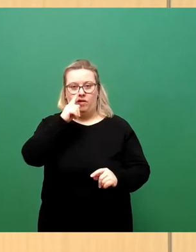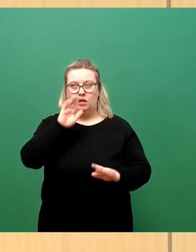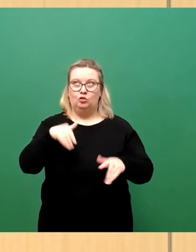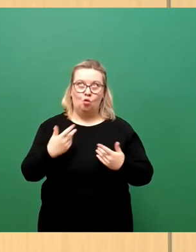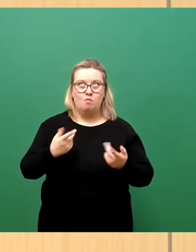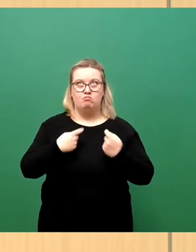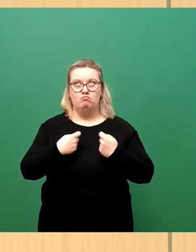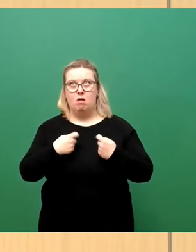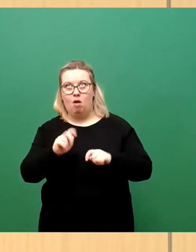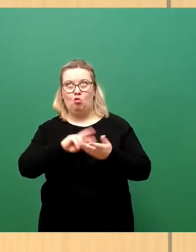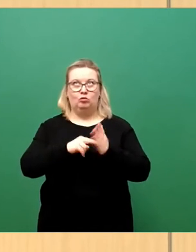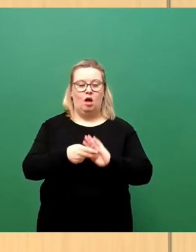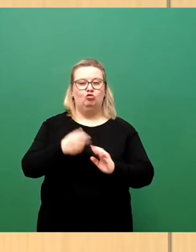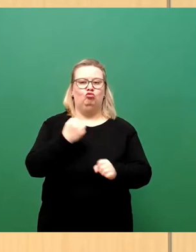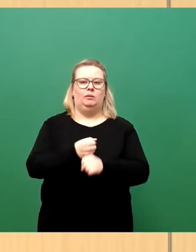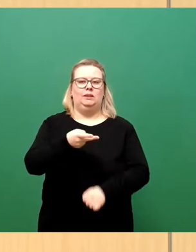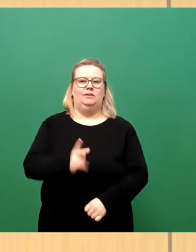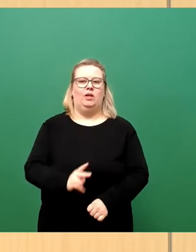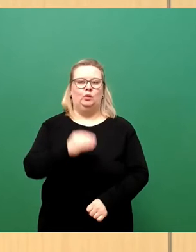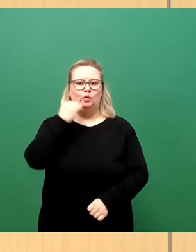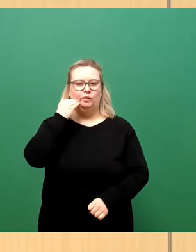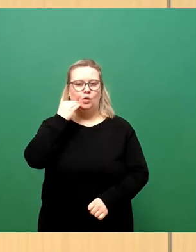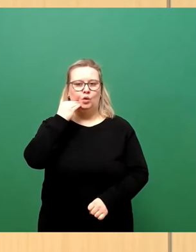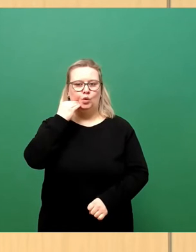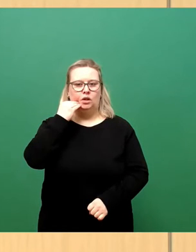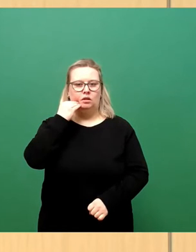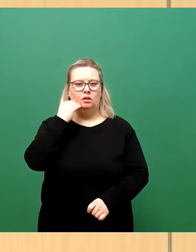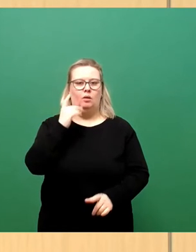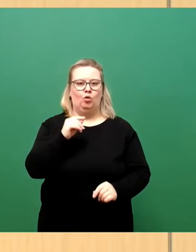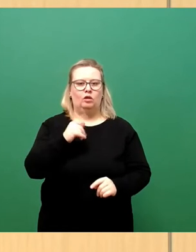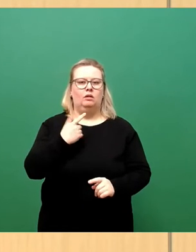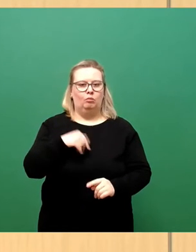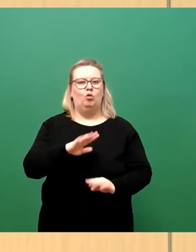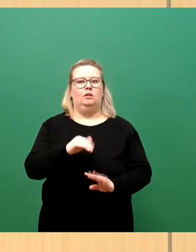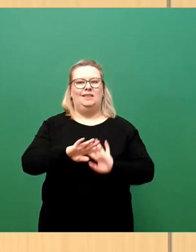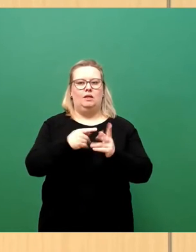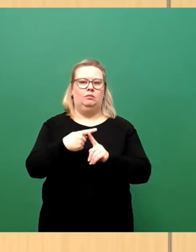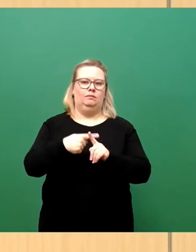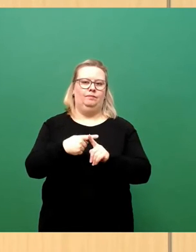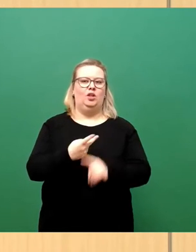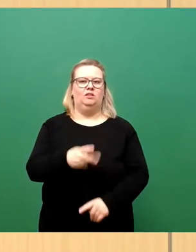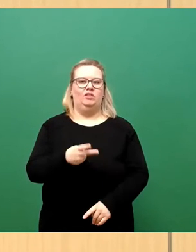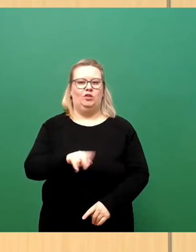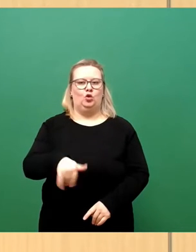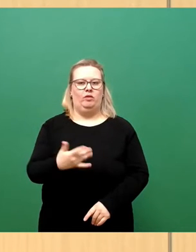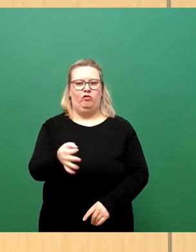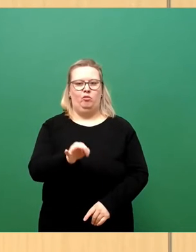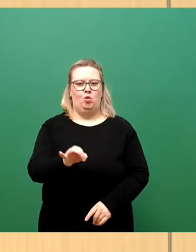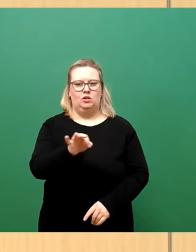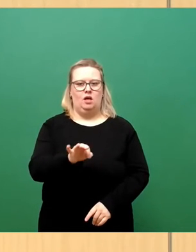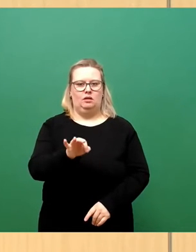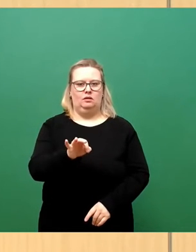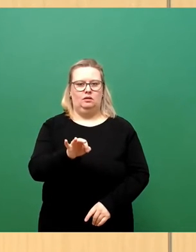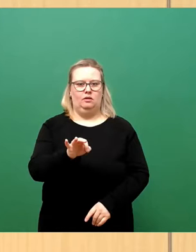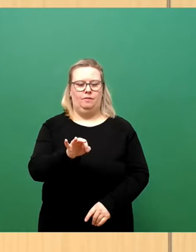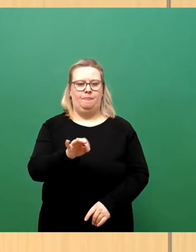Bebauungsplan, wo 200 Wohnungen entstehen sollen, dazu, dass wir bei einer Quote von 22,5% rauskommen, und